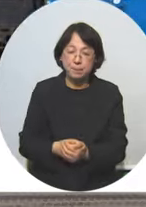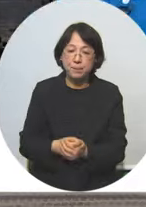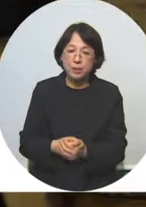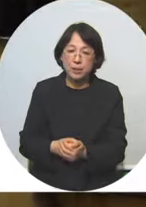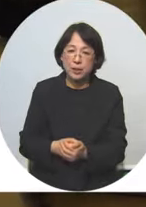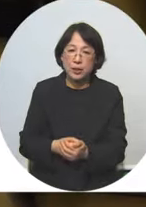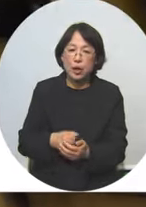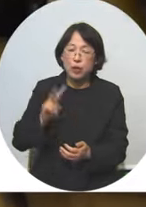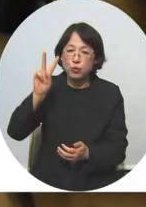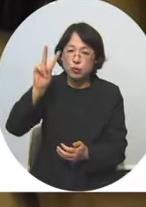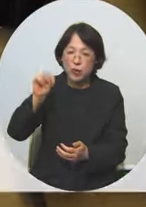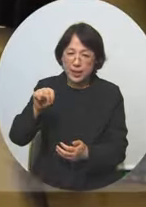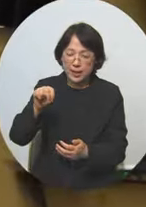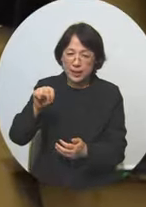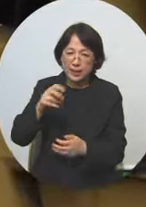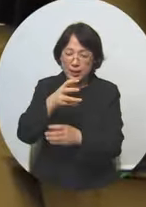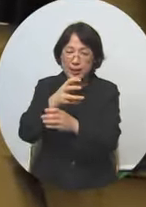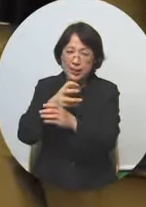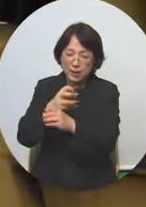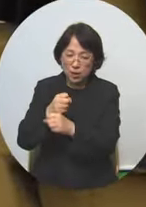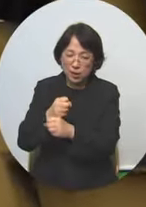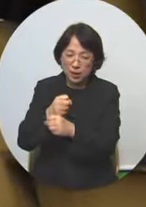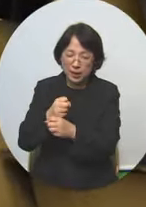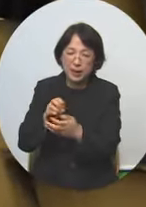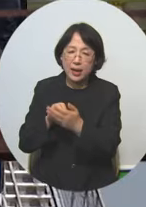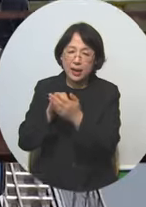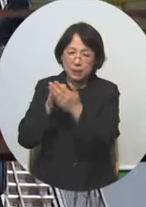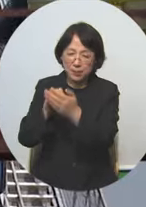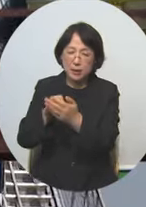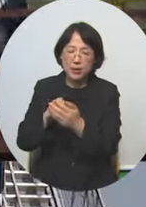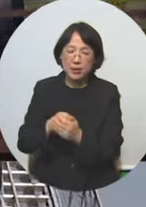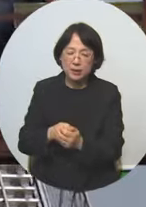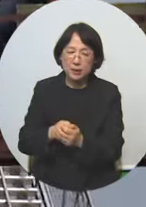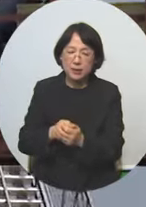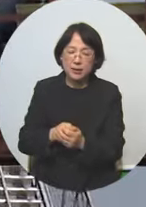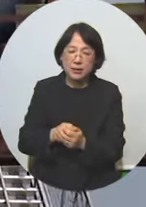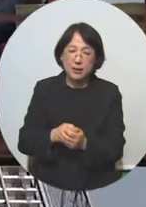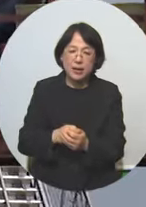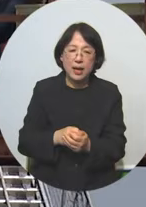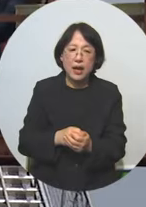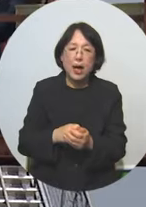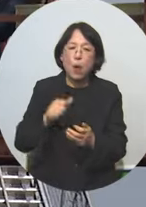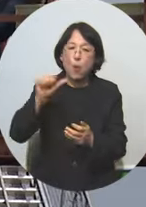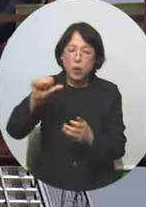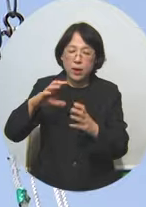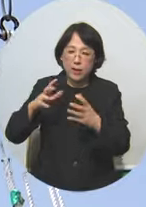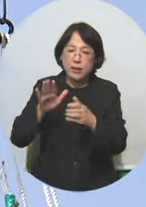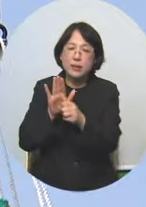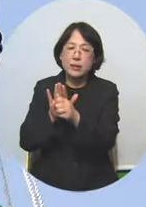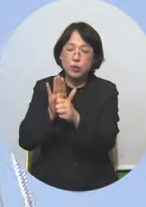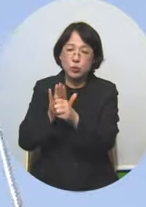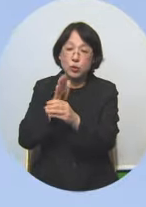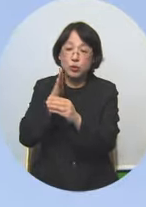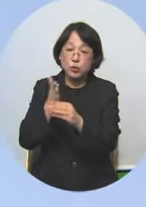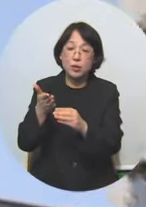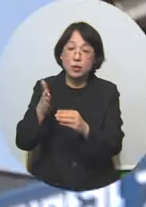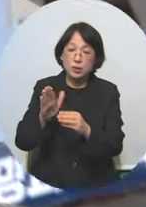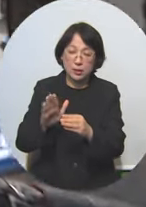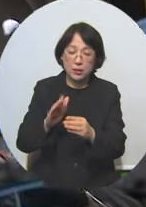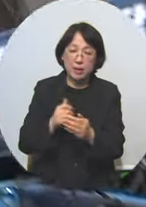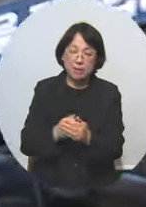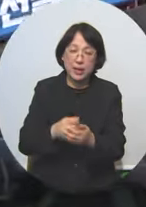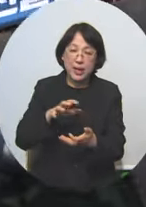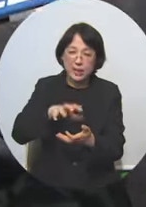식량원조협약에 가입해 매년 쌀 5만 톤을 아프리카 등 5개국에 지원해왔는데 원조 물량과 지원국 모두 확대한